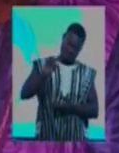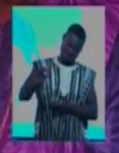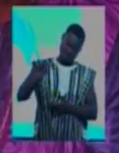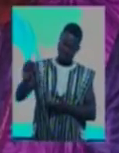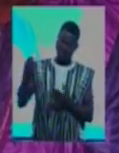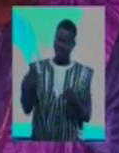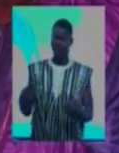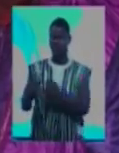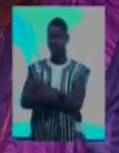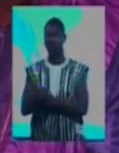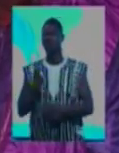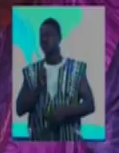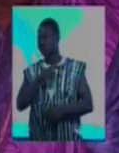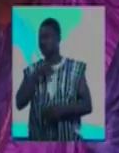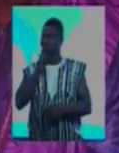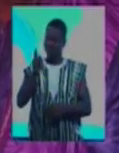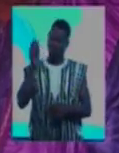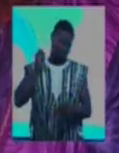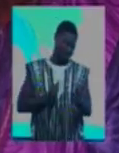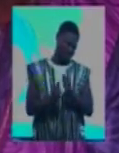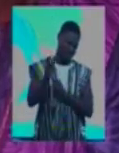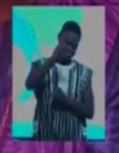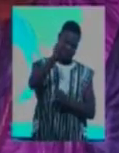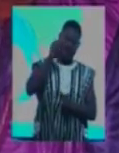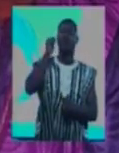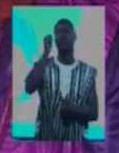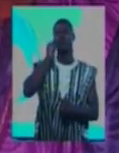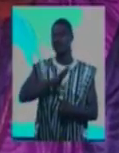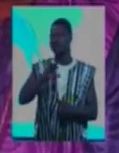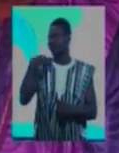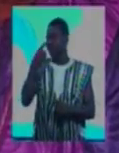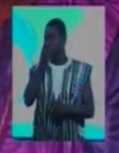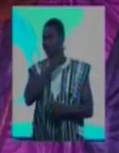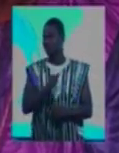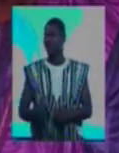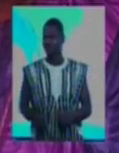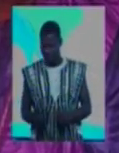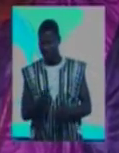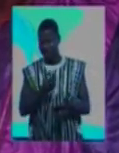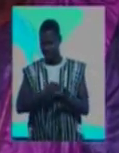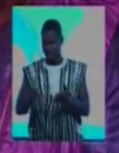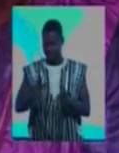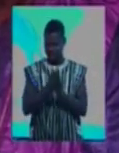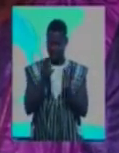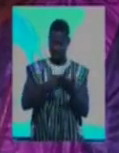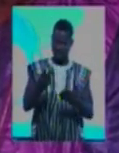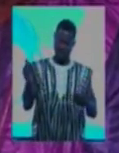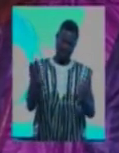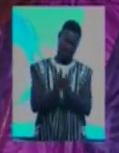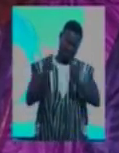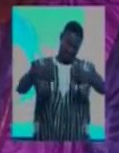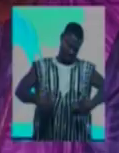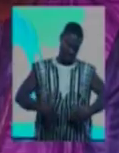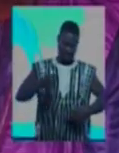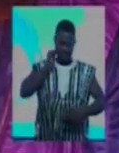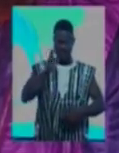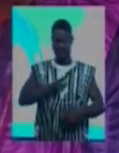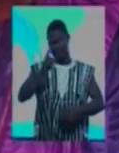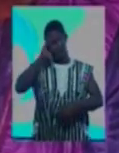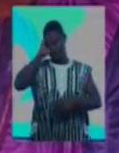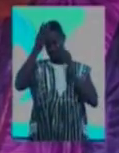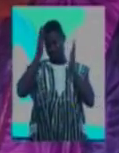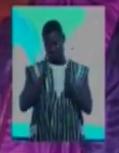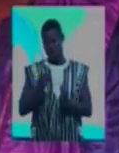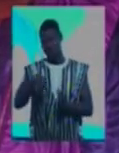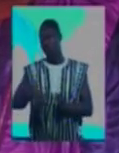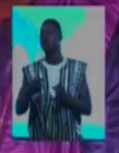nous sommes à plus de 20 femmes qui ont publié quelque chose, et surtout avec des jeunes femmes de talent que beaucoup